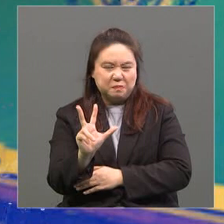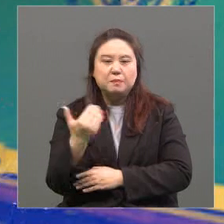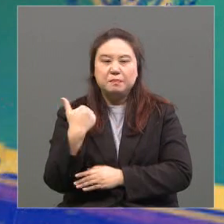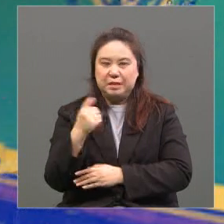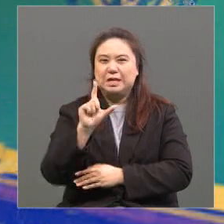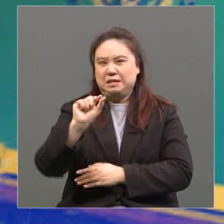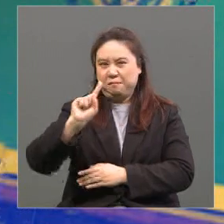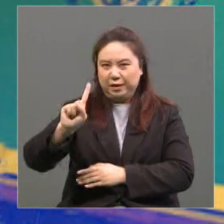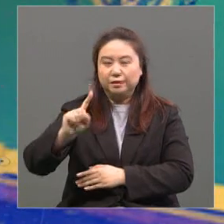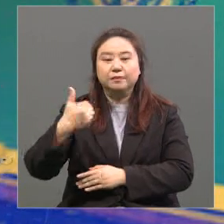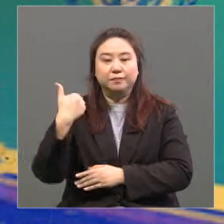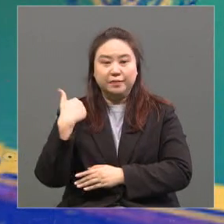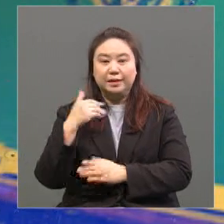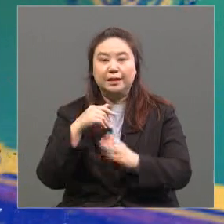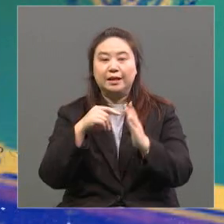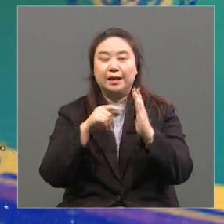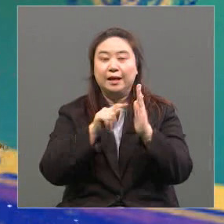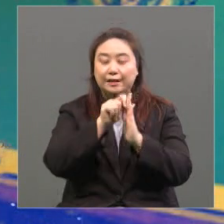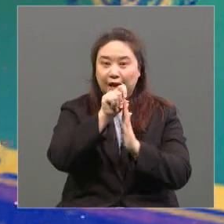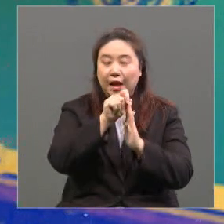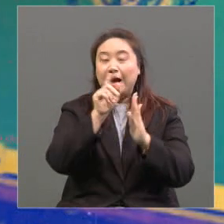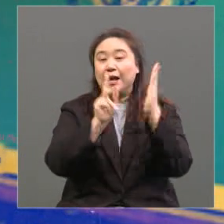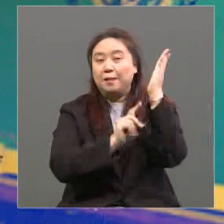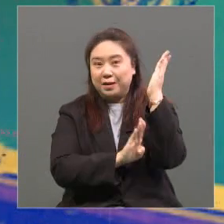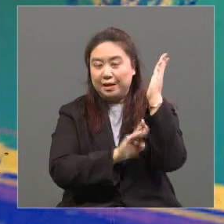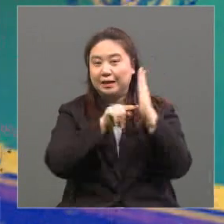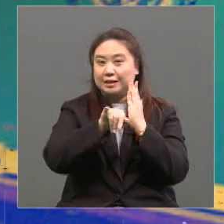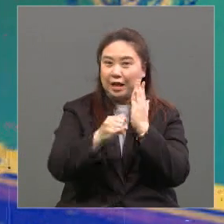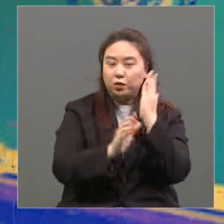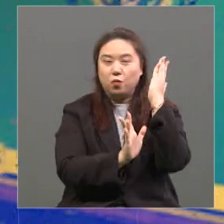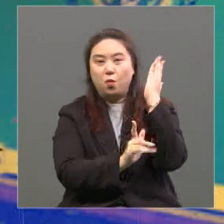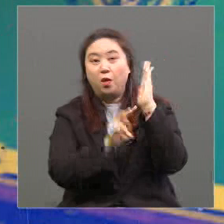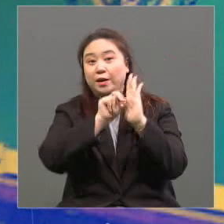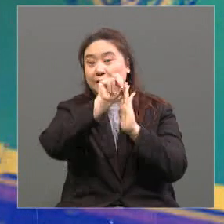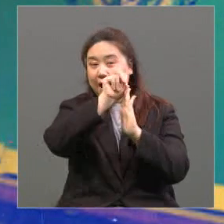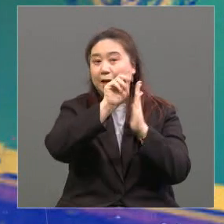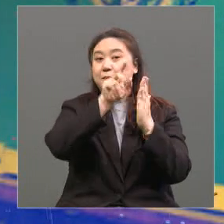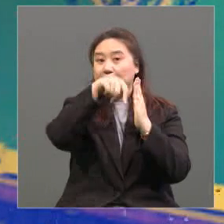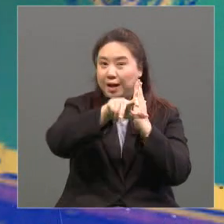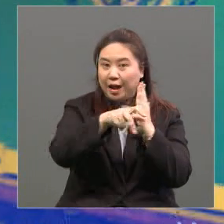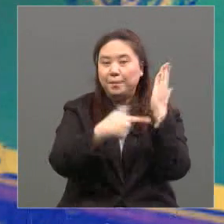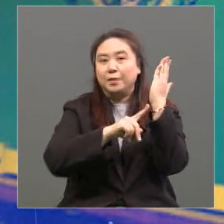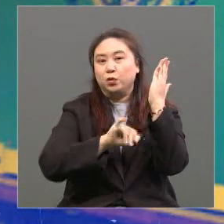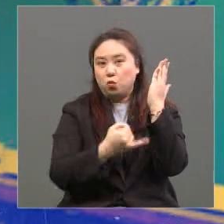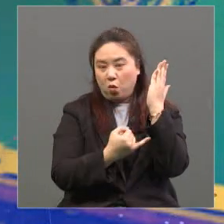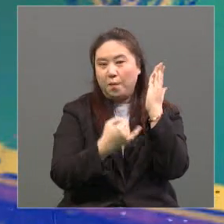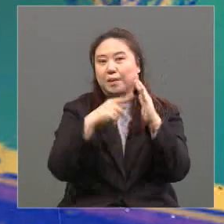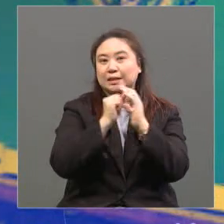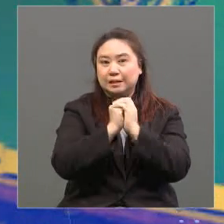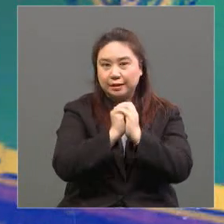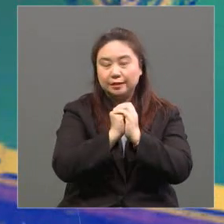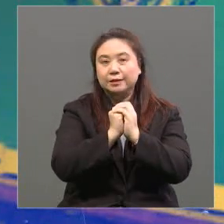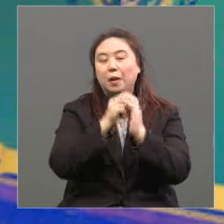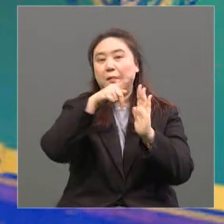มี21จังหวัดก็คือจังหวัดตากกระบี่จันทบุรีชุมพรน่านบึงกาฬประจวบคีรีขันธ์ปราจีนบุ